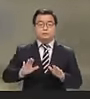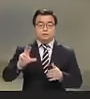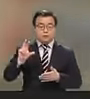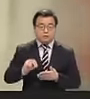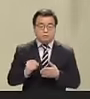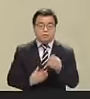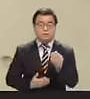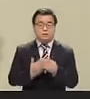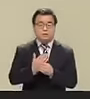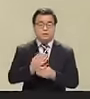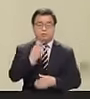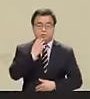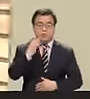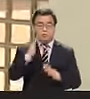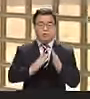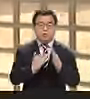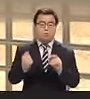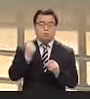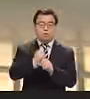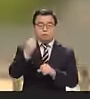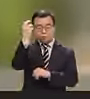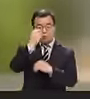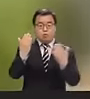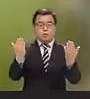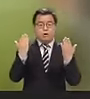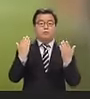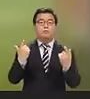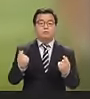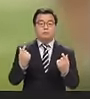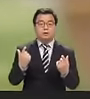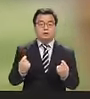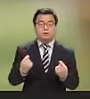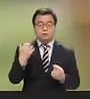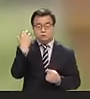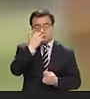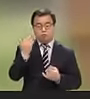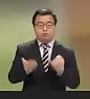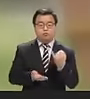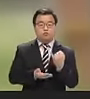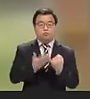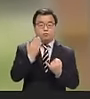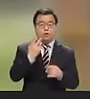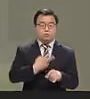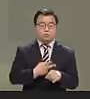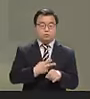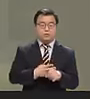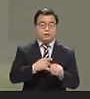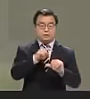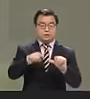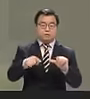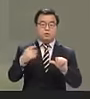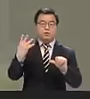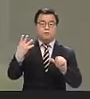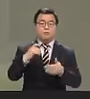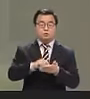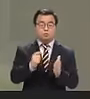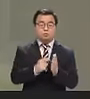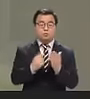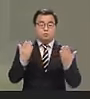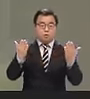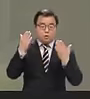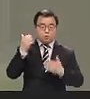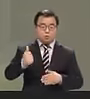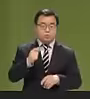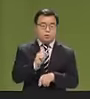된 서울의 공립고등학교 역시 성추행 가해 교사 5명 중 4명은 교장과 전 교무부장 등 주요